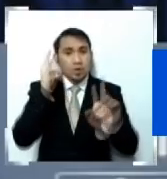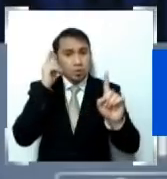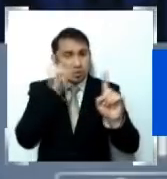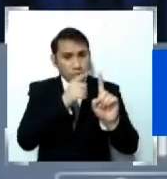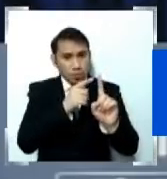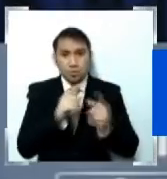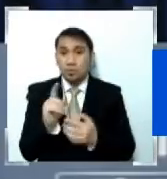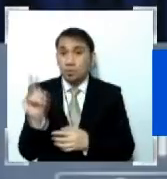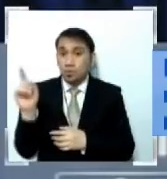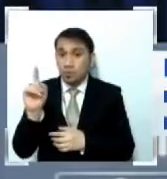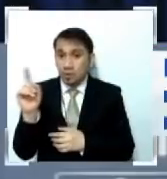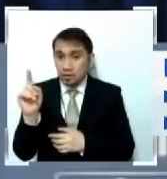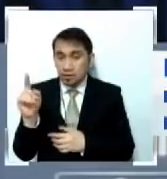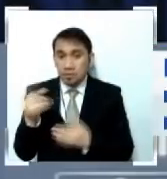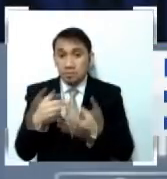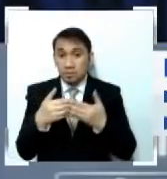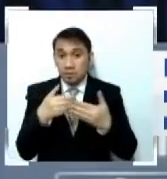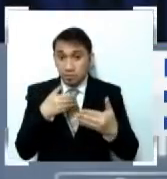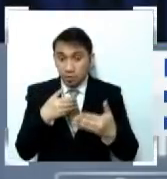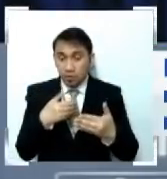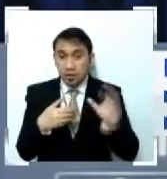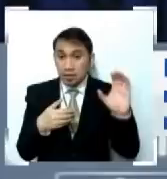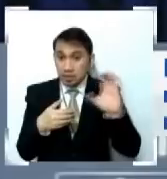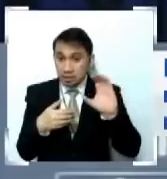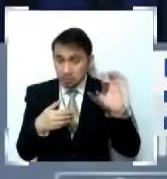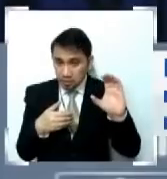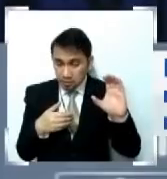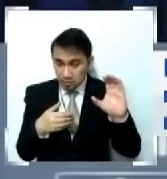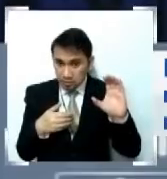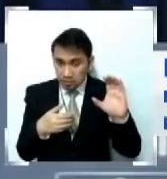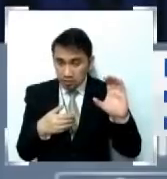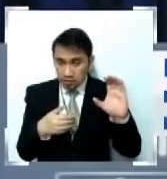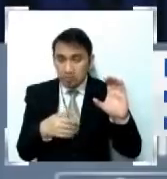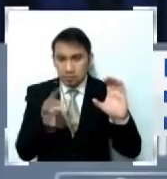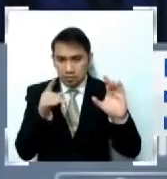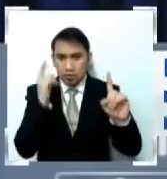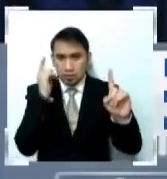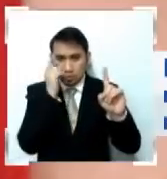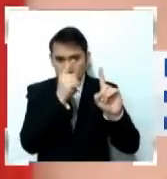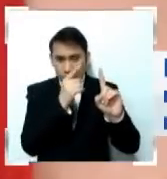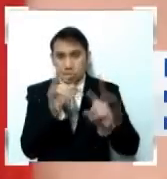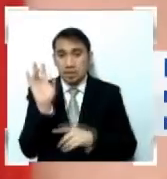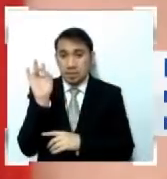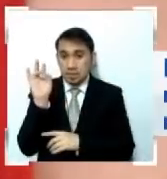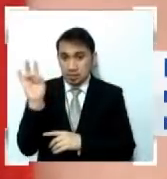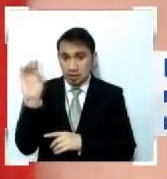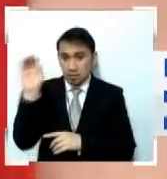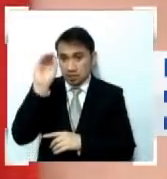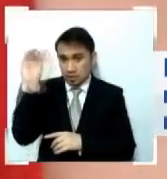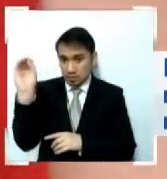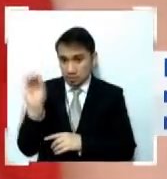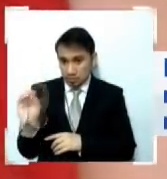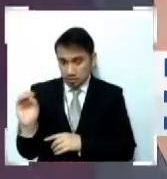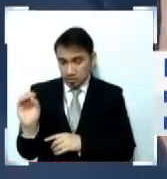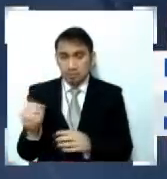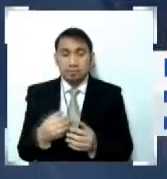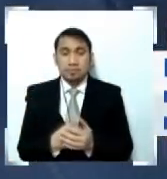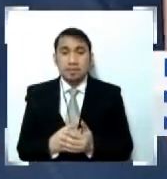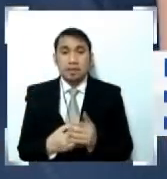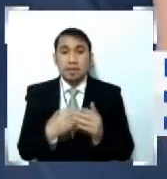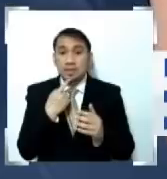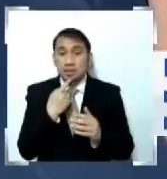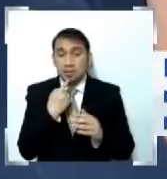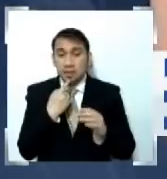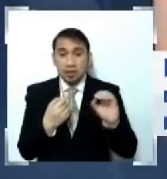bago magpasko, abot na natin yung goal natin na 70%. Ayon sa Okta Research, kakayanin naman